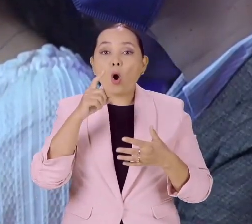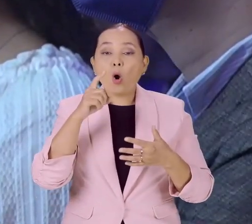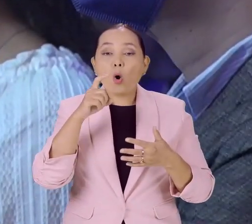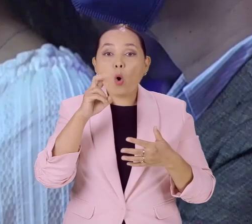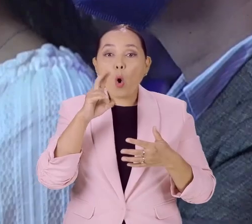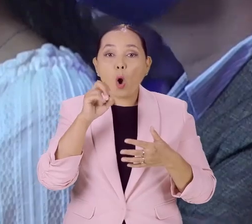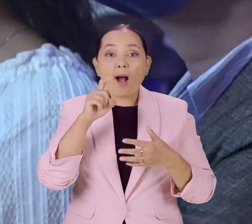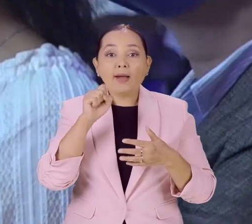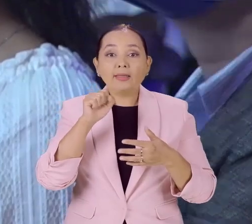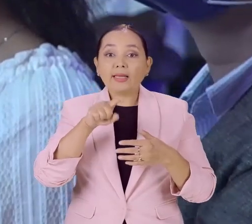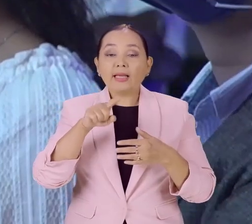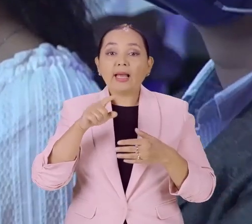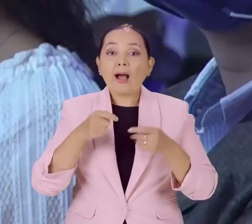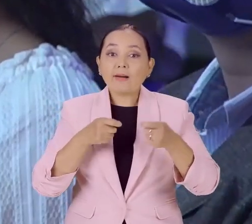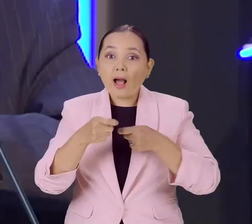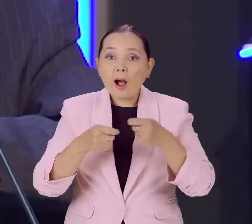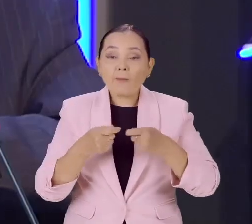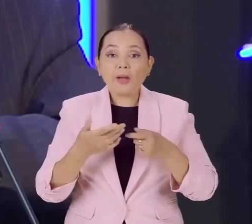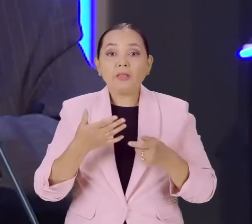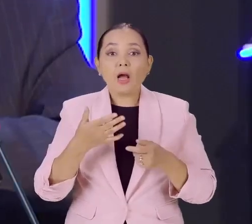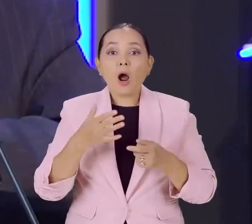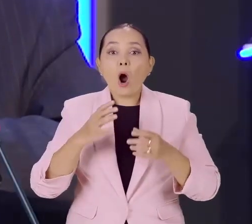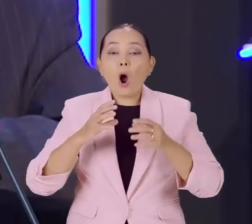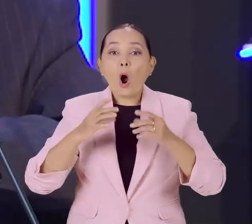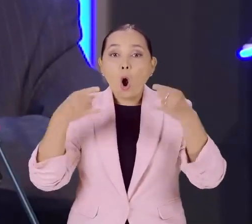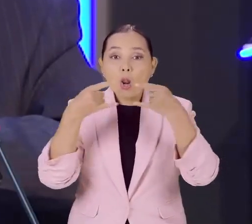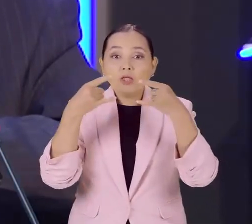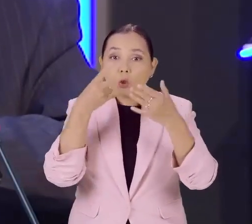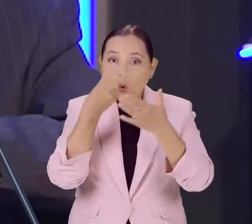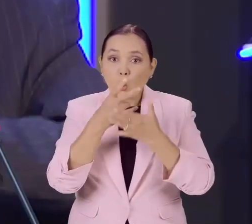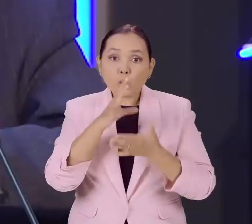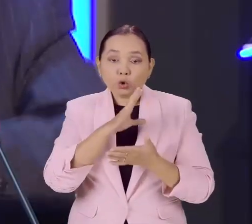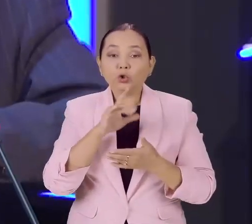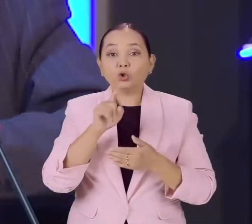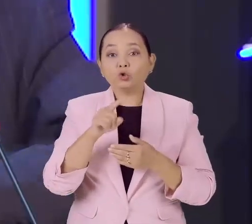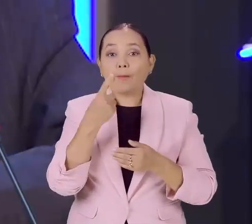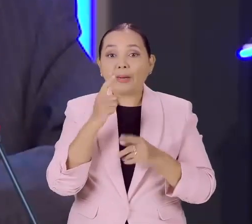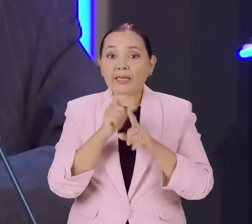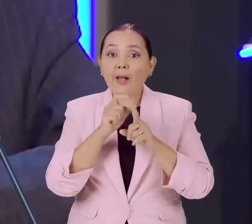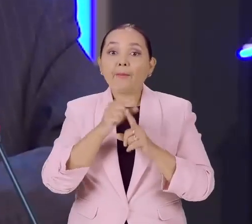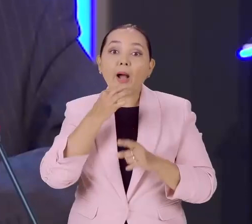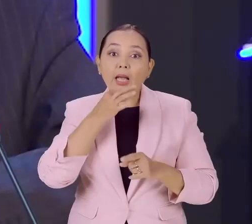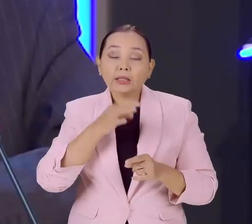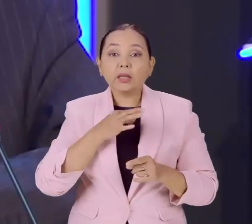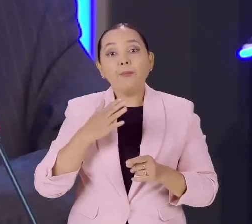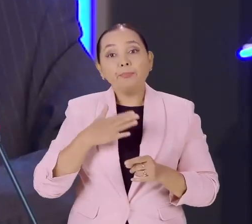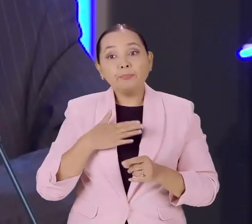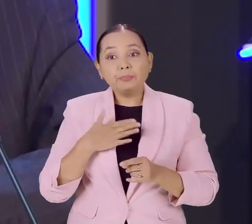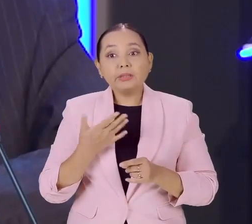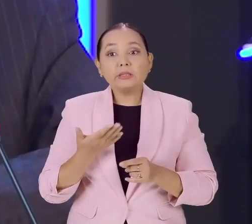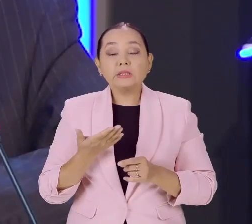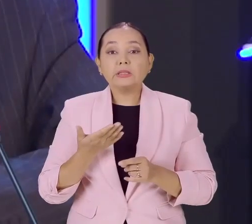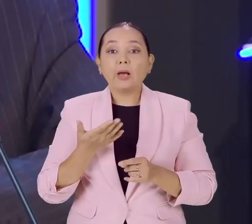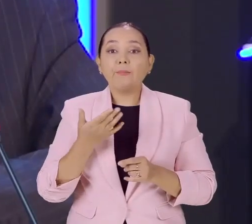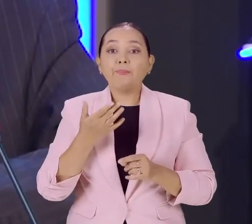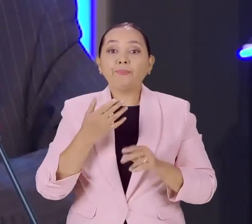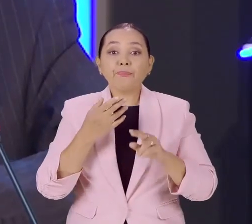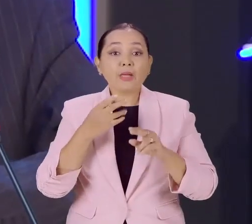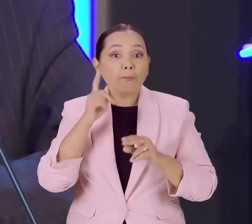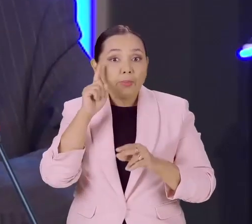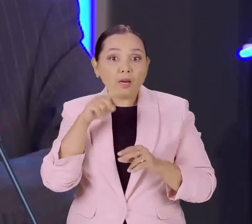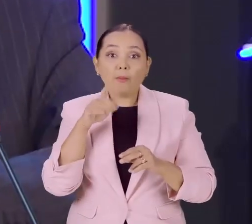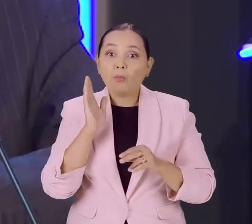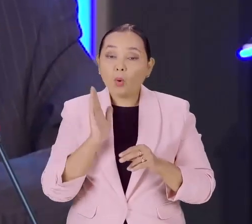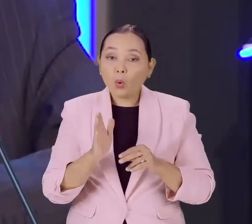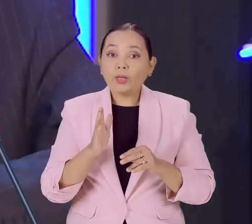Dohadagi siyosiy mahkamasini rahbari Oynay Jahonda ham ko'rishdi. Shuni bir gap aytdiki, biz ismatlarga shuni